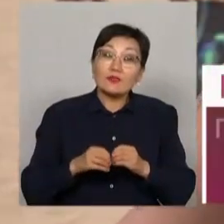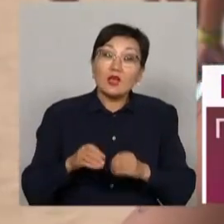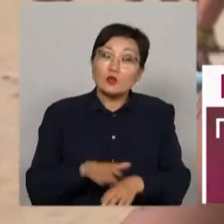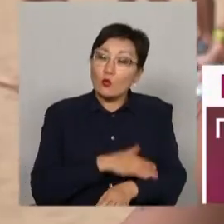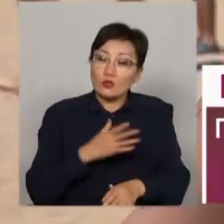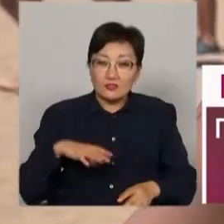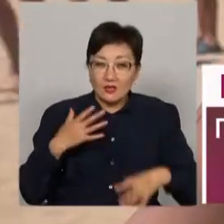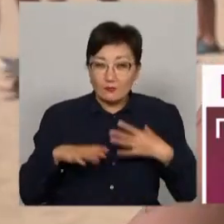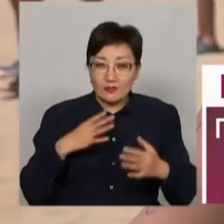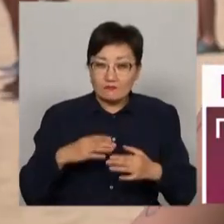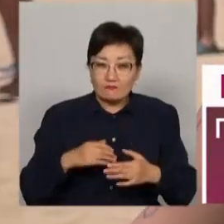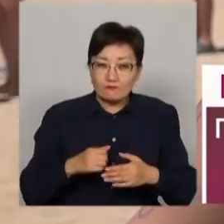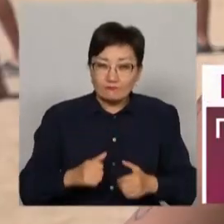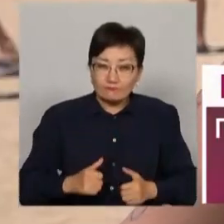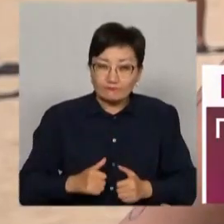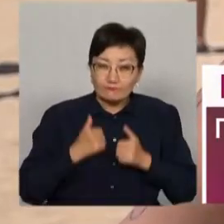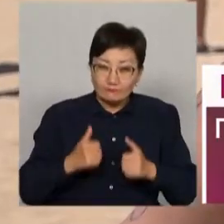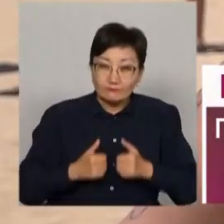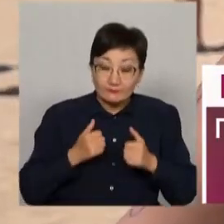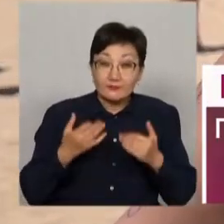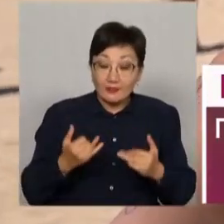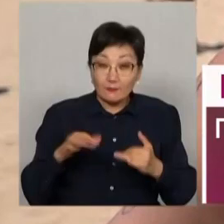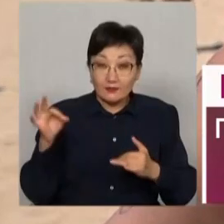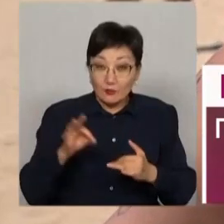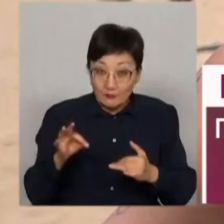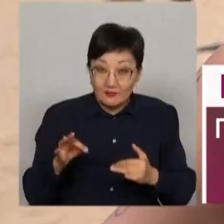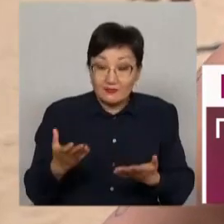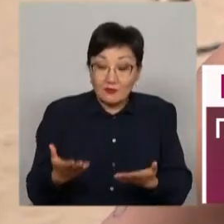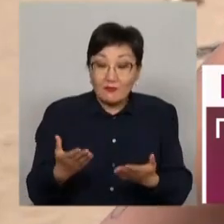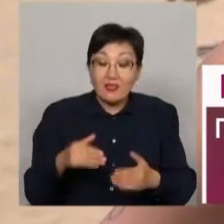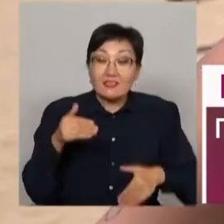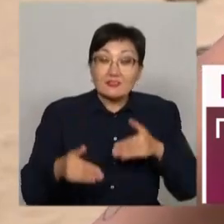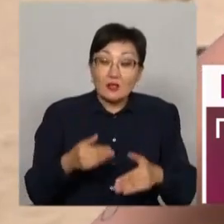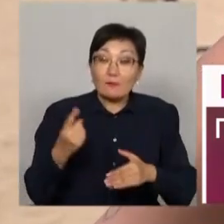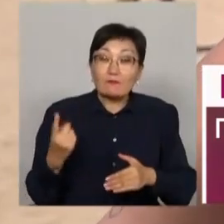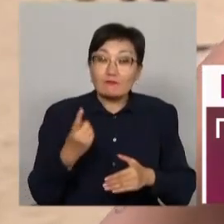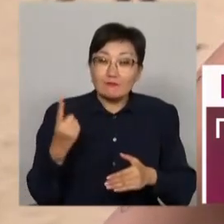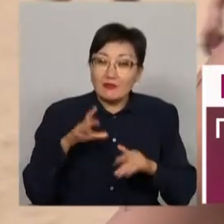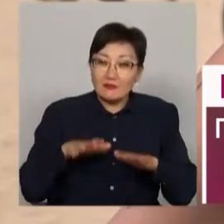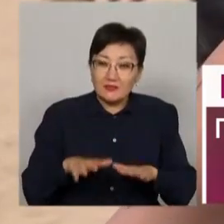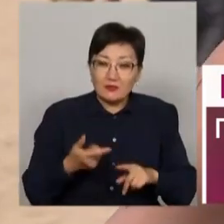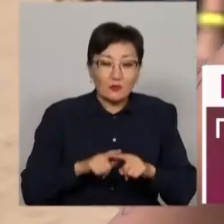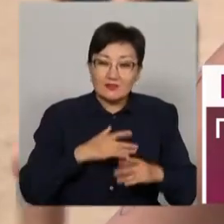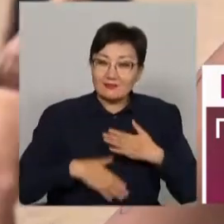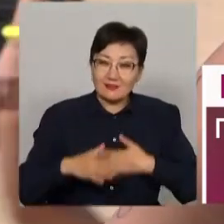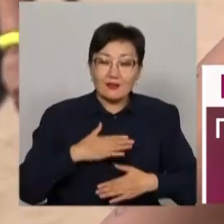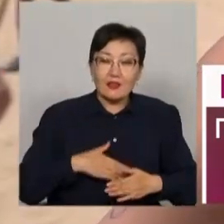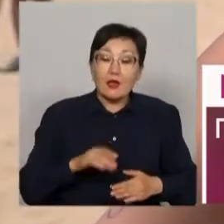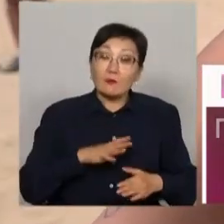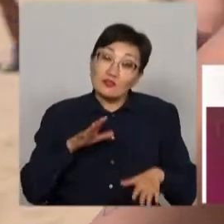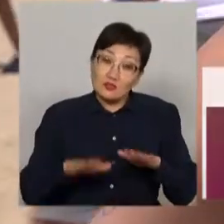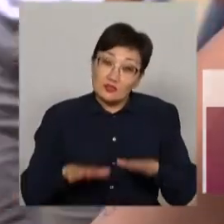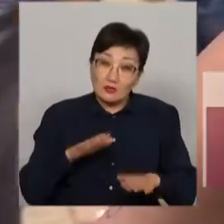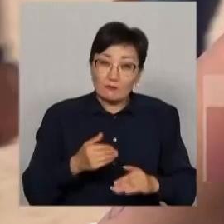долго, упорно. И вот момент настал, доплыл, первый приплыл, очень рад. Были сомнения,